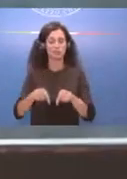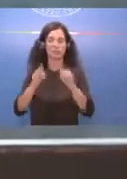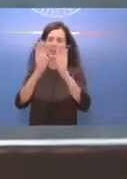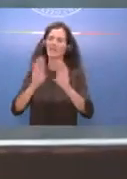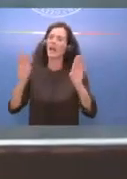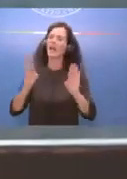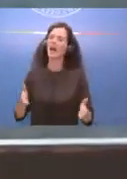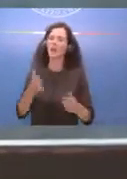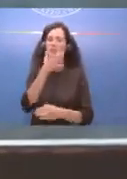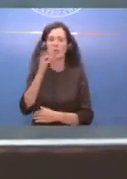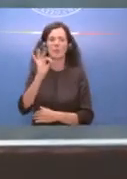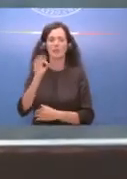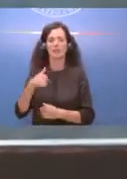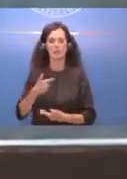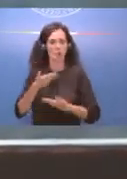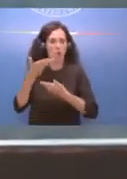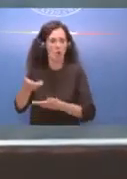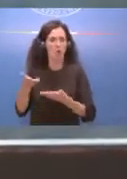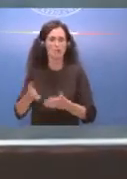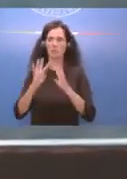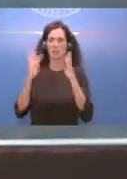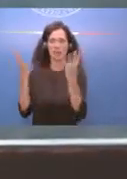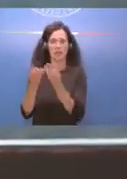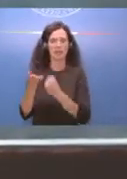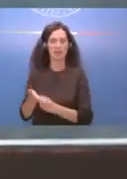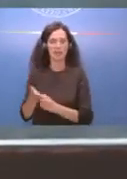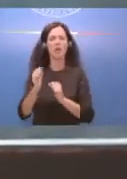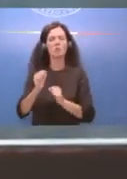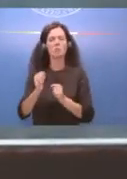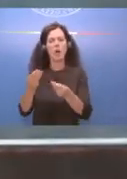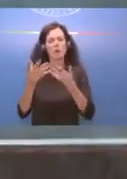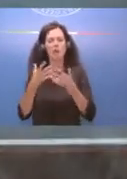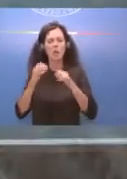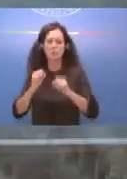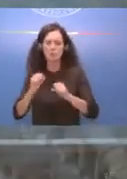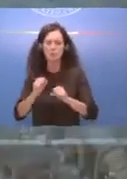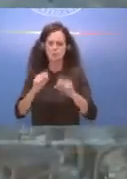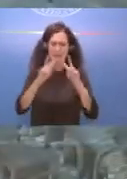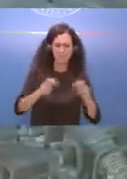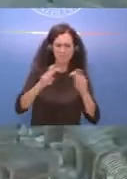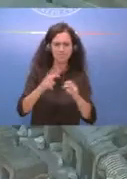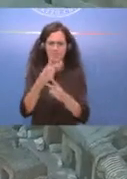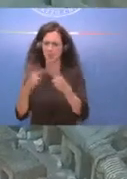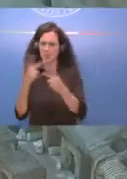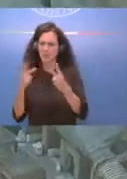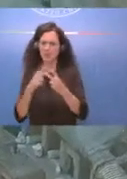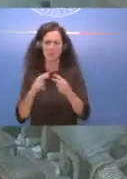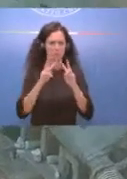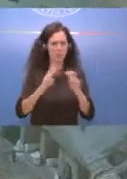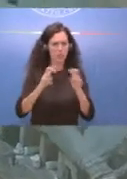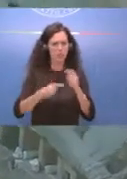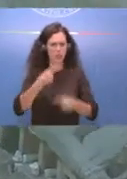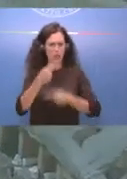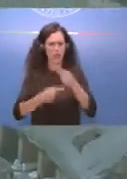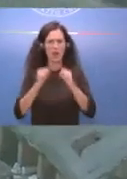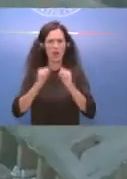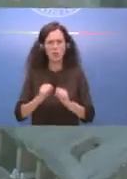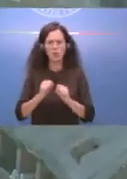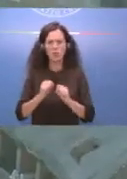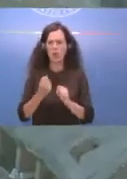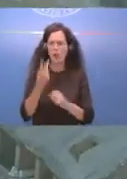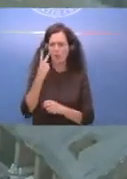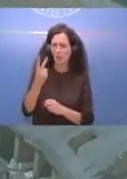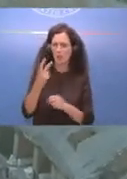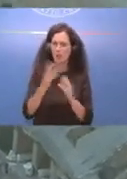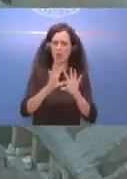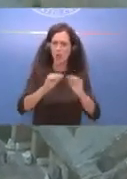possono funzionare da laboratori di innovazione sperimentando nuove tecniche di ricerca attraverso le quali sia possibile interrogare gli oggetti